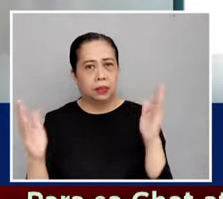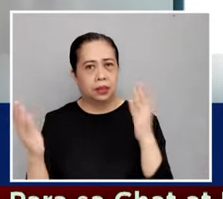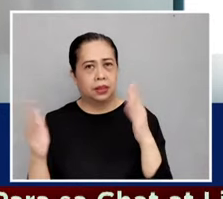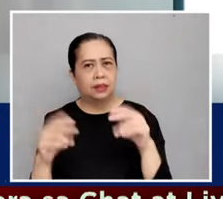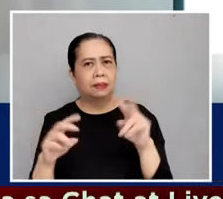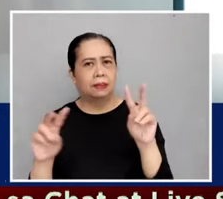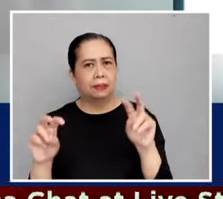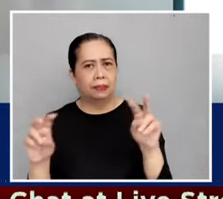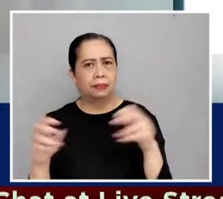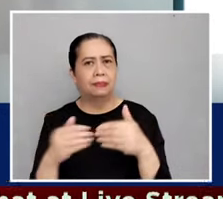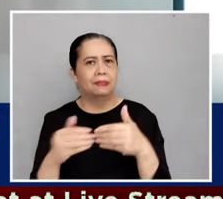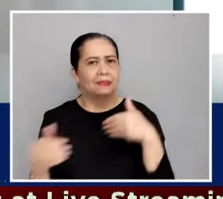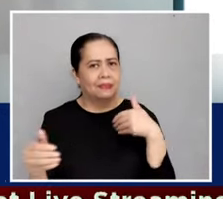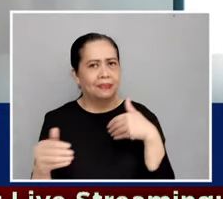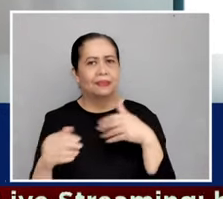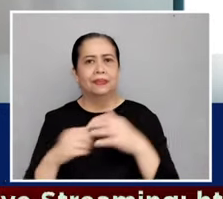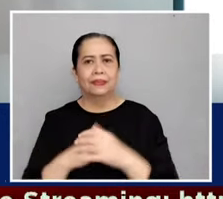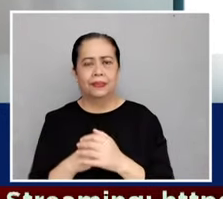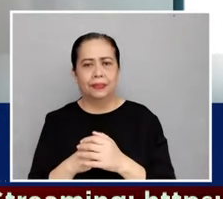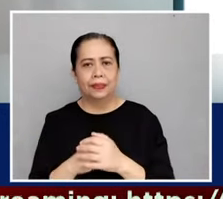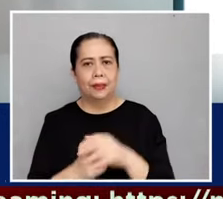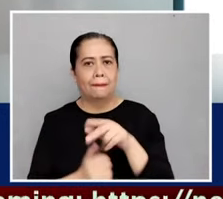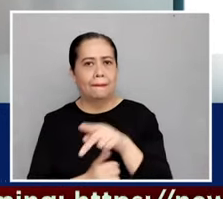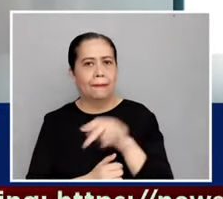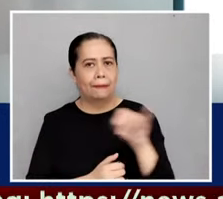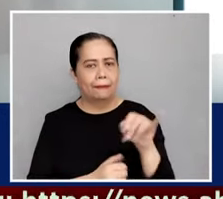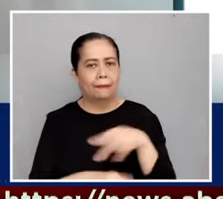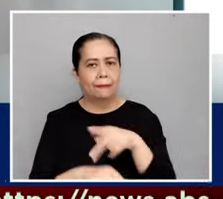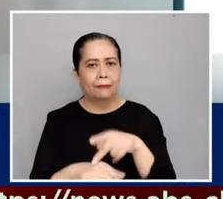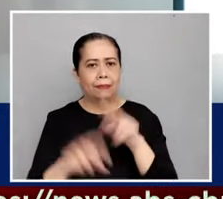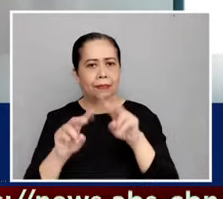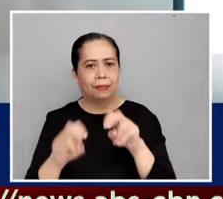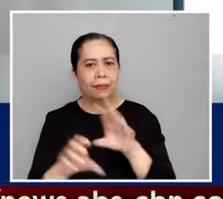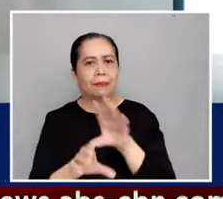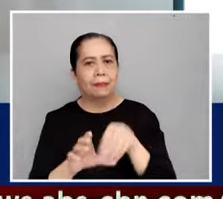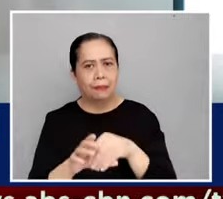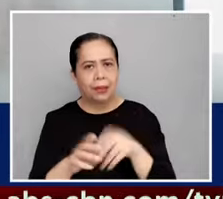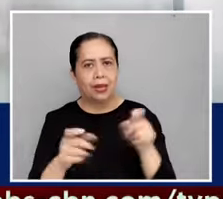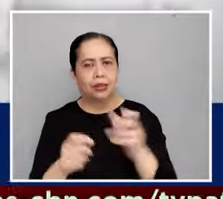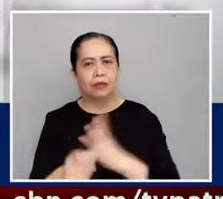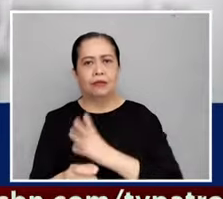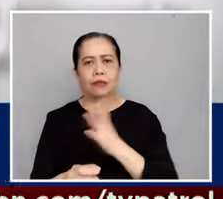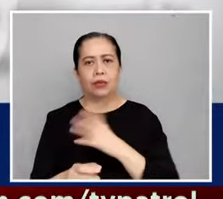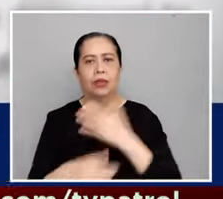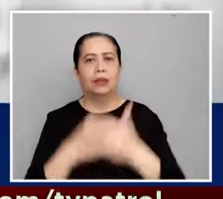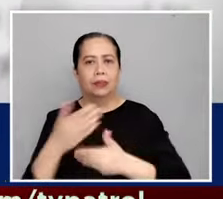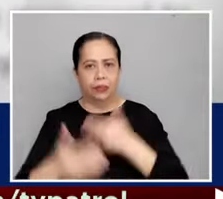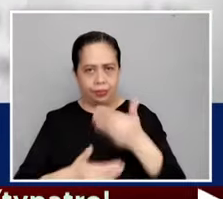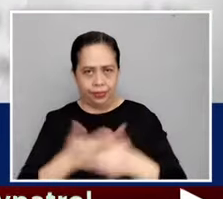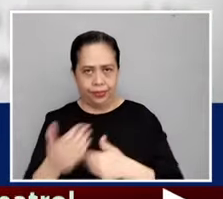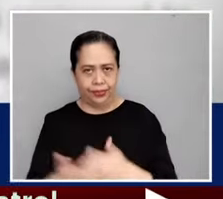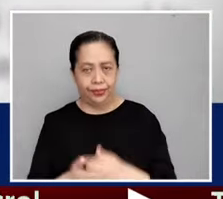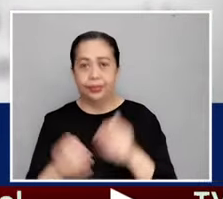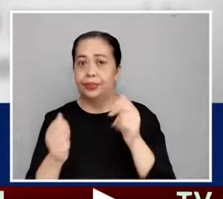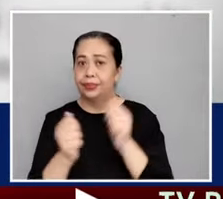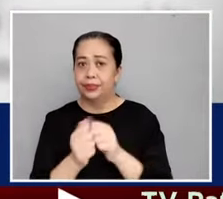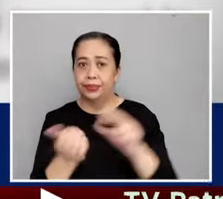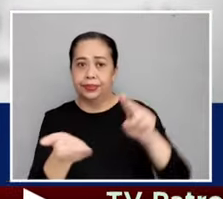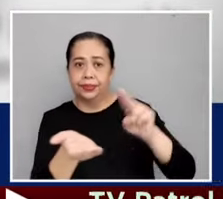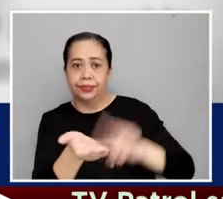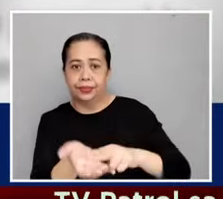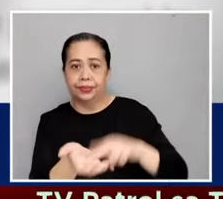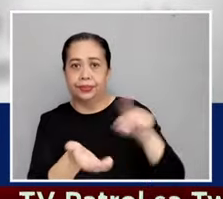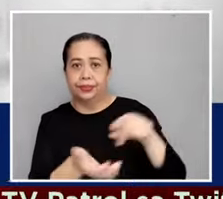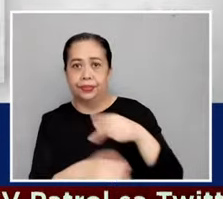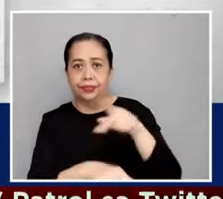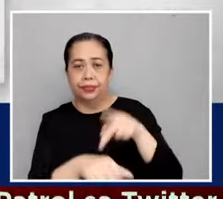preliminary investigation, PI, and is part of the formal process already. Kasama sa mga pumirma sa apila ng